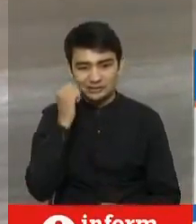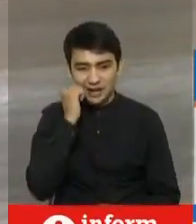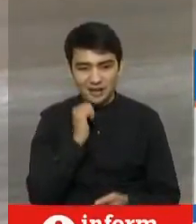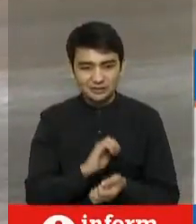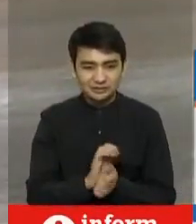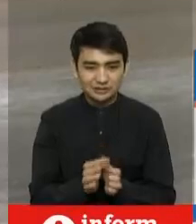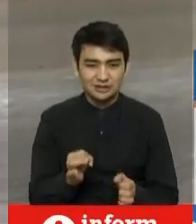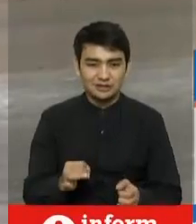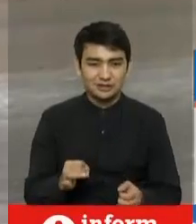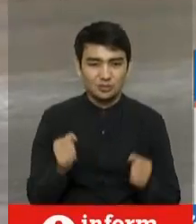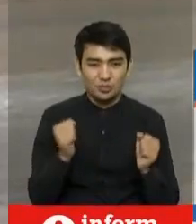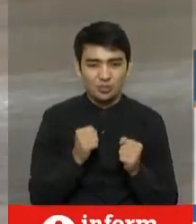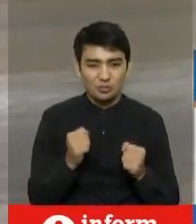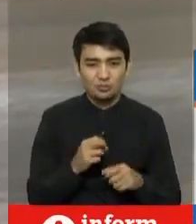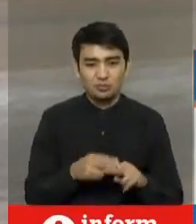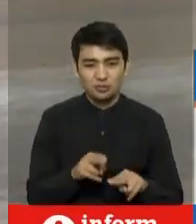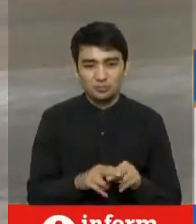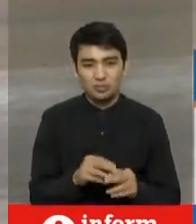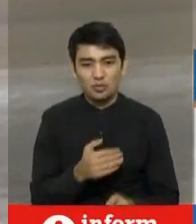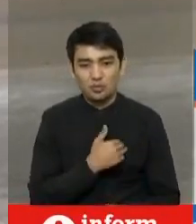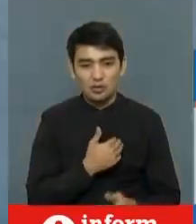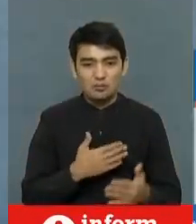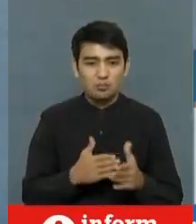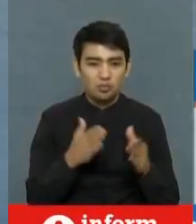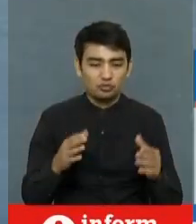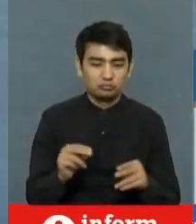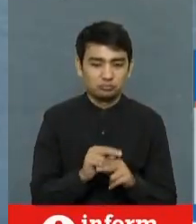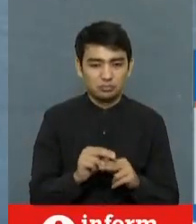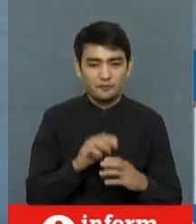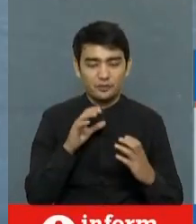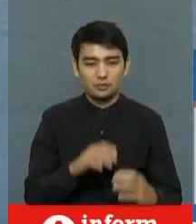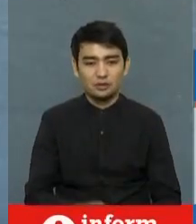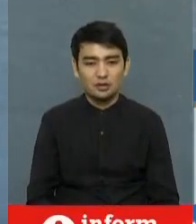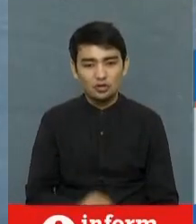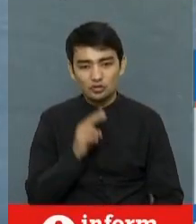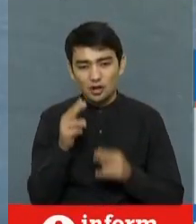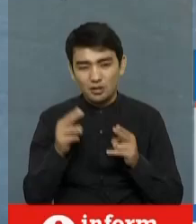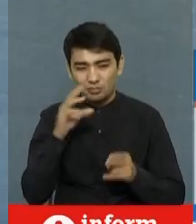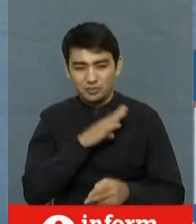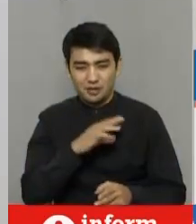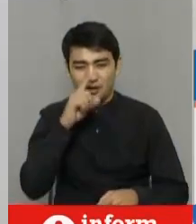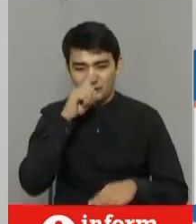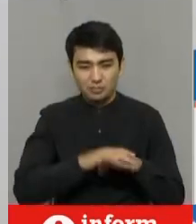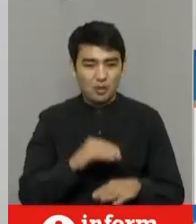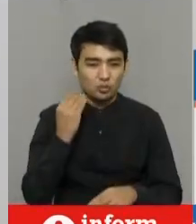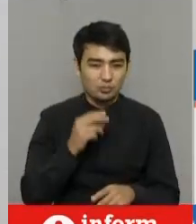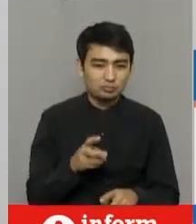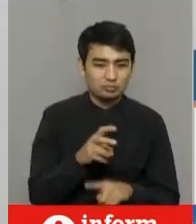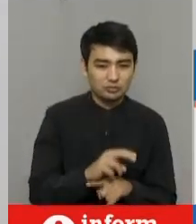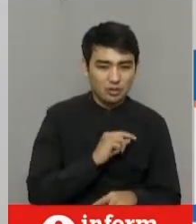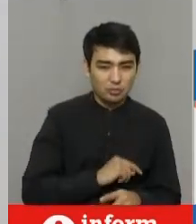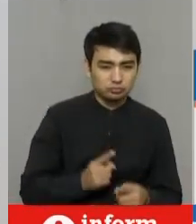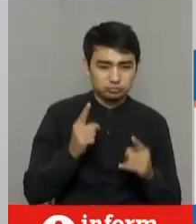и холодные. Вот, поэтому хотелось бы больше обновления автобусов. Жалобы оказались не беспочвенными. Аким Актобе проверил работу